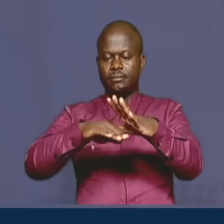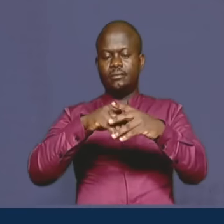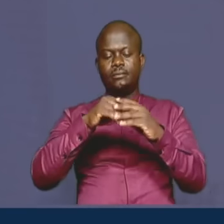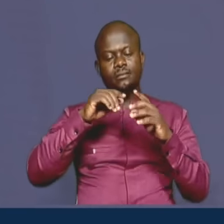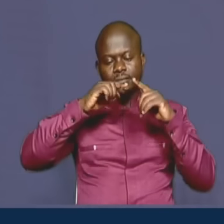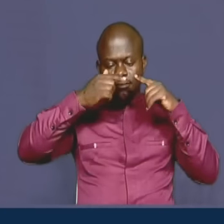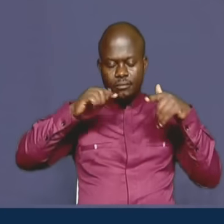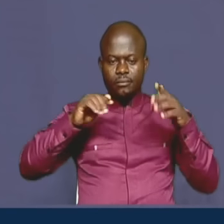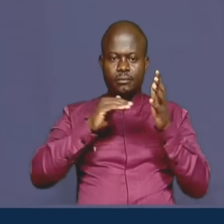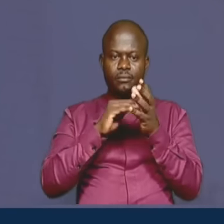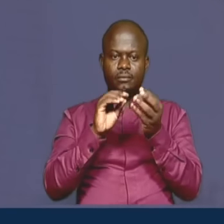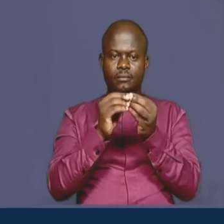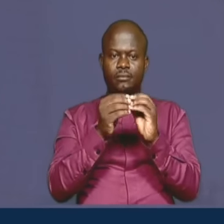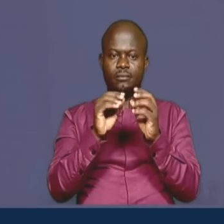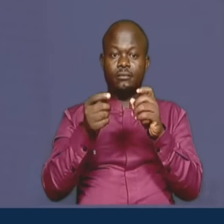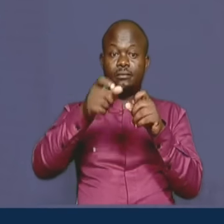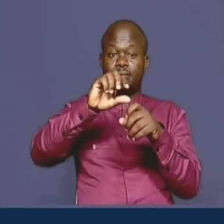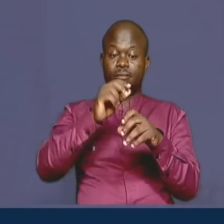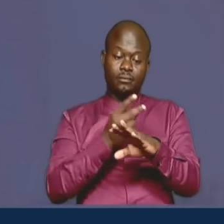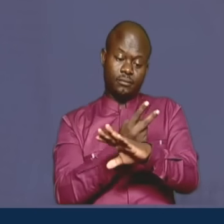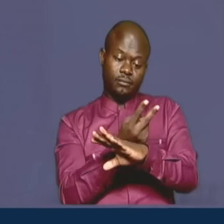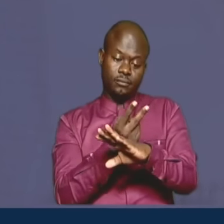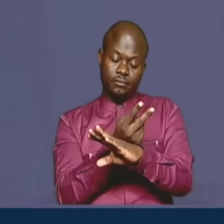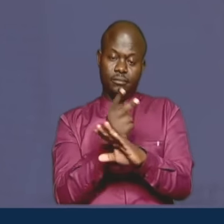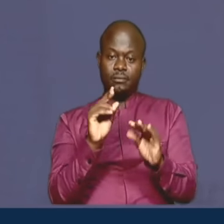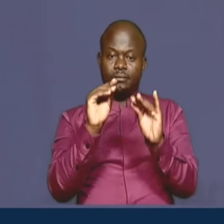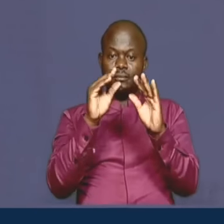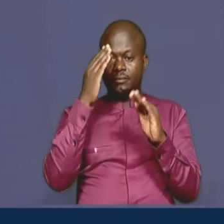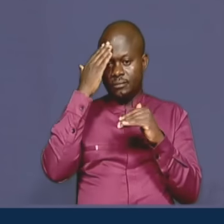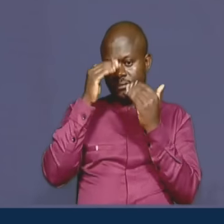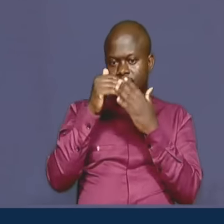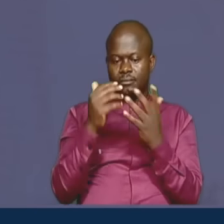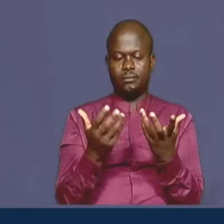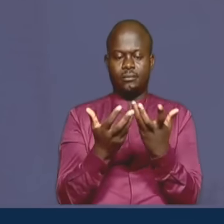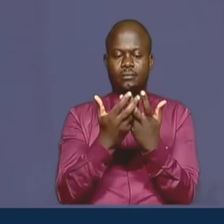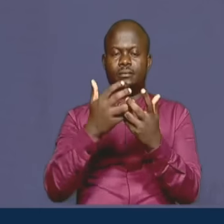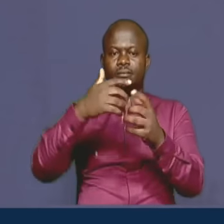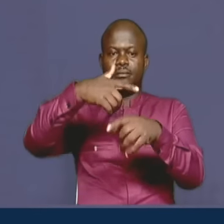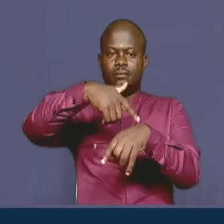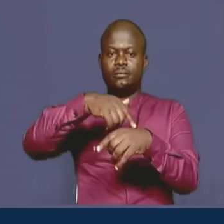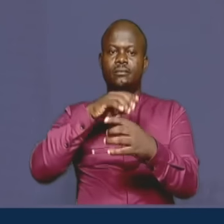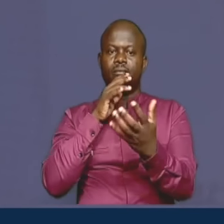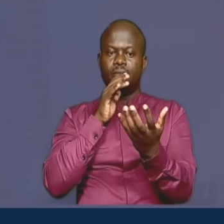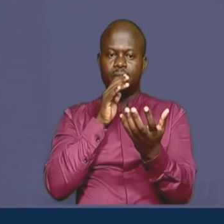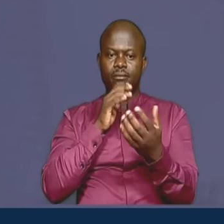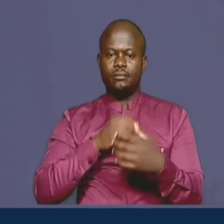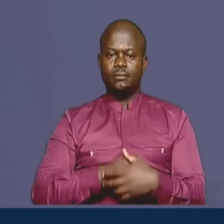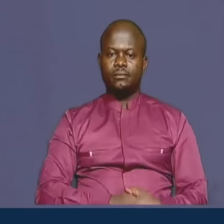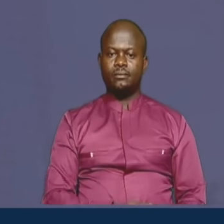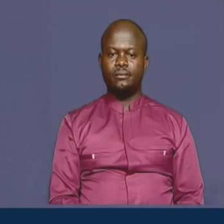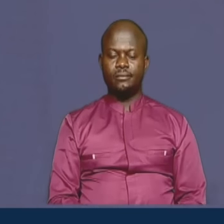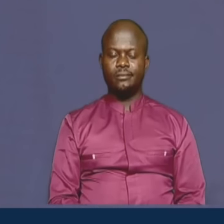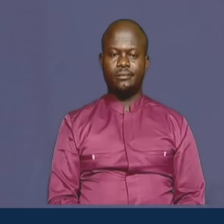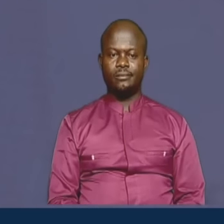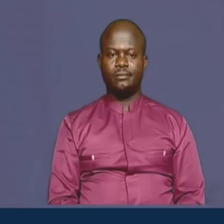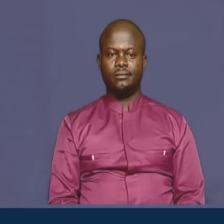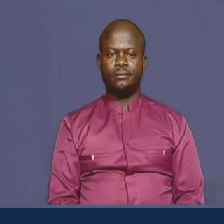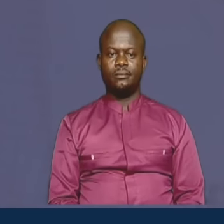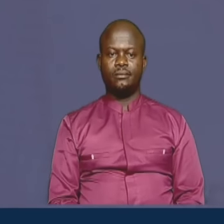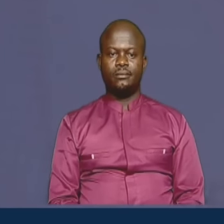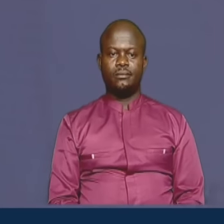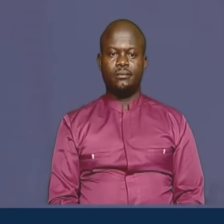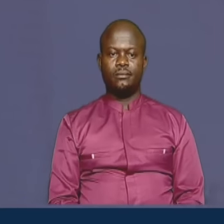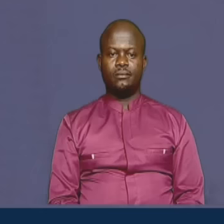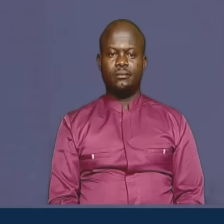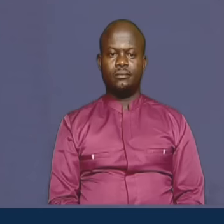n'imibare twongera amasaha byigishwa kugira ngo tujyane n'igihe kigezweho by increasing instructional time in the critical